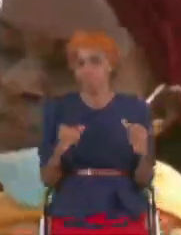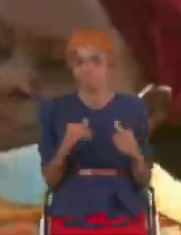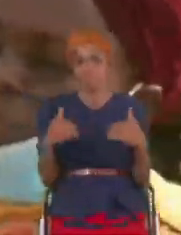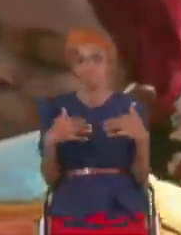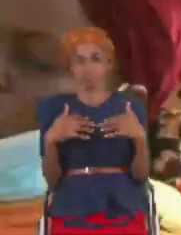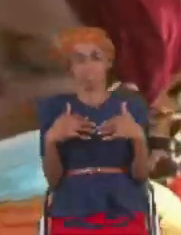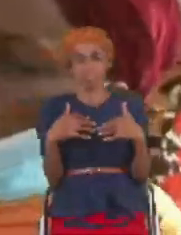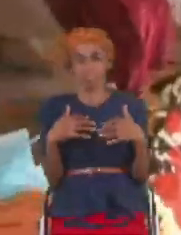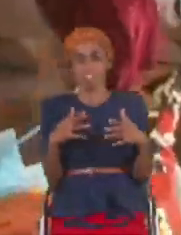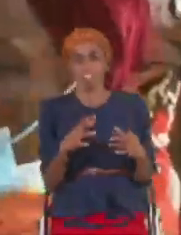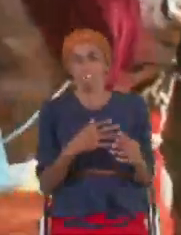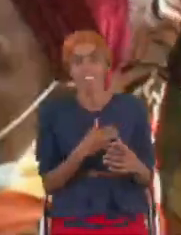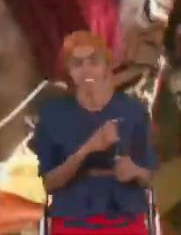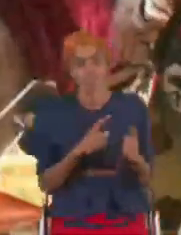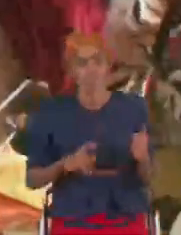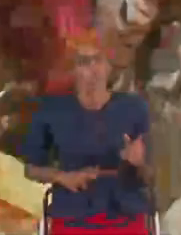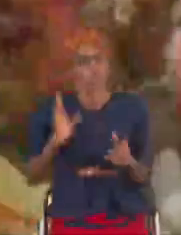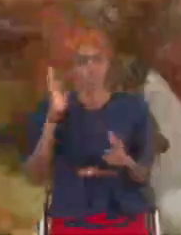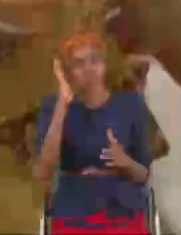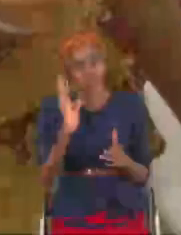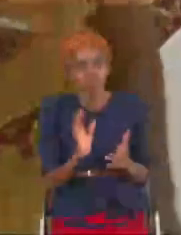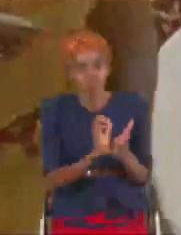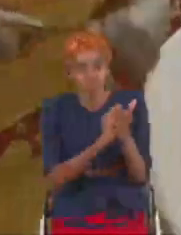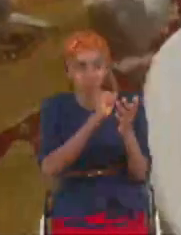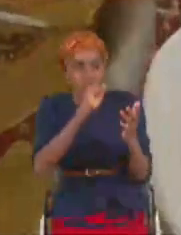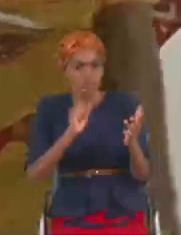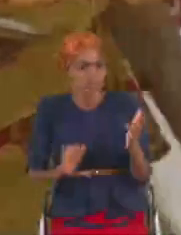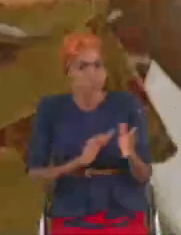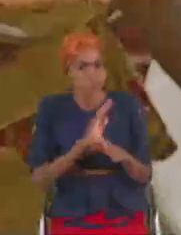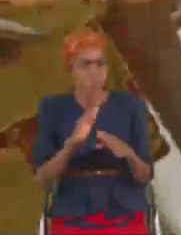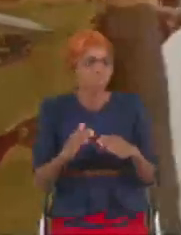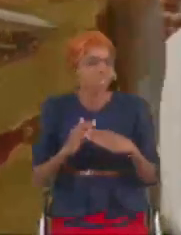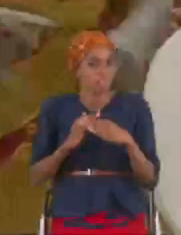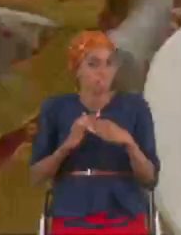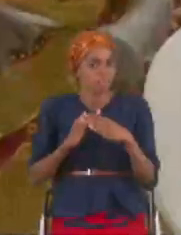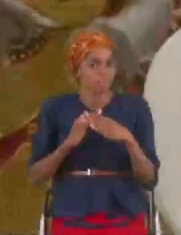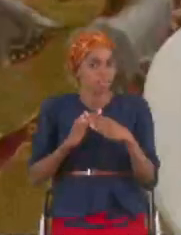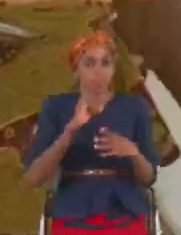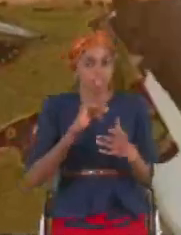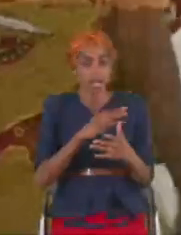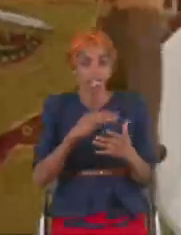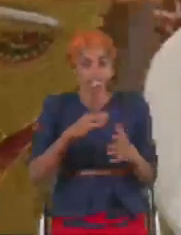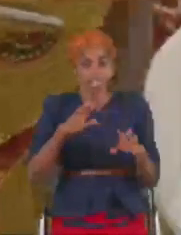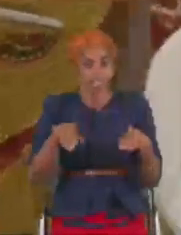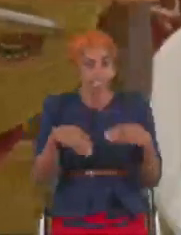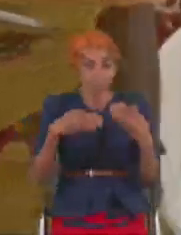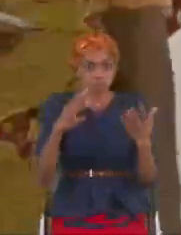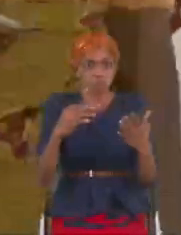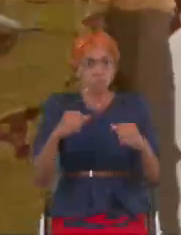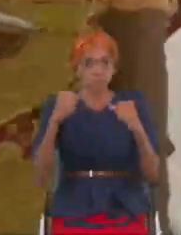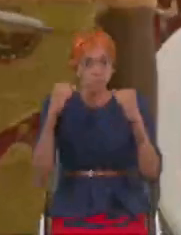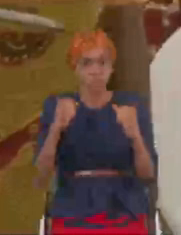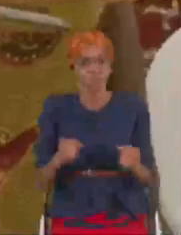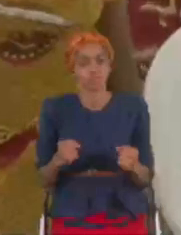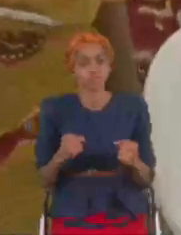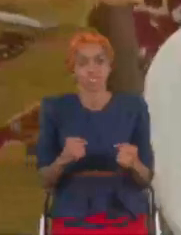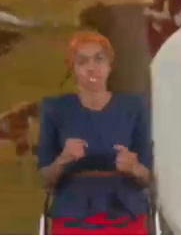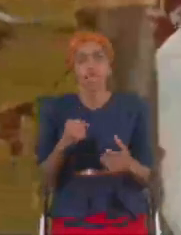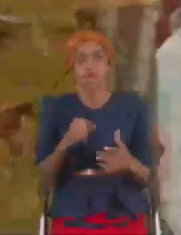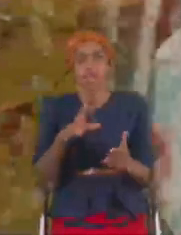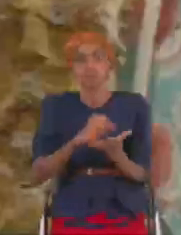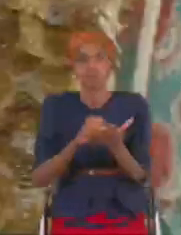et le selor va ôter tout ce qui est là et tu te donnera une